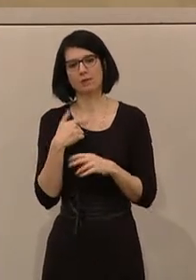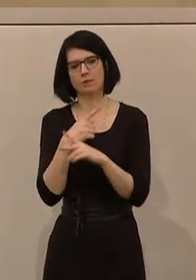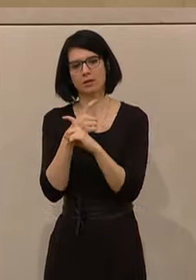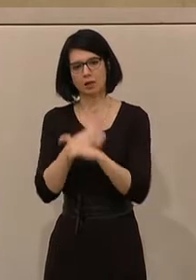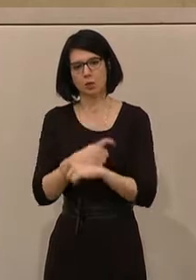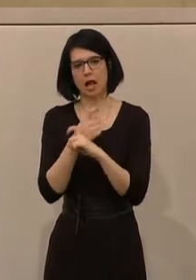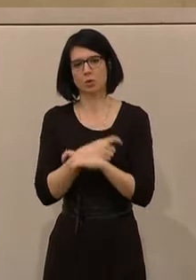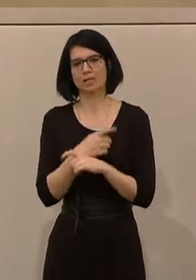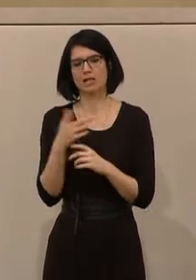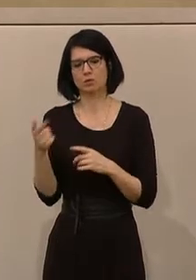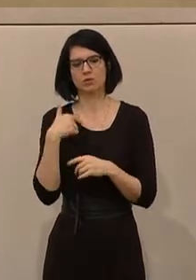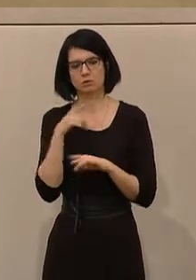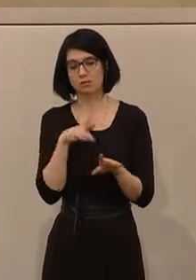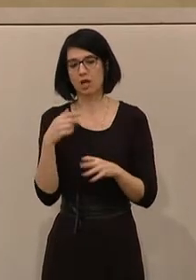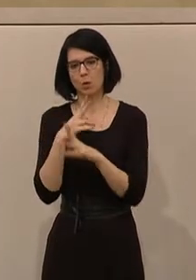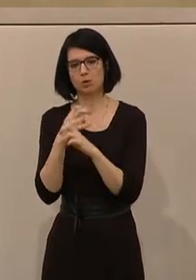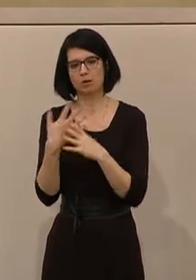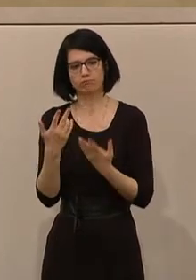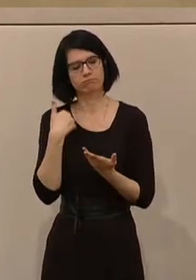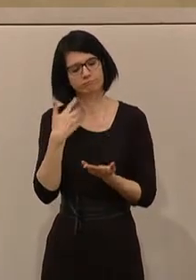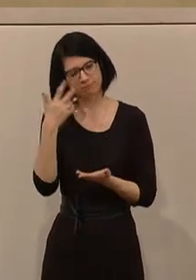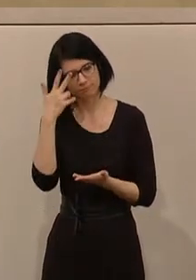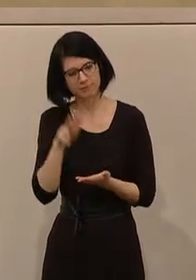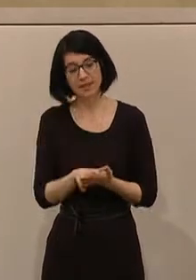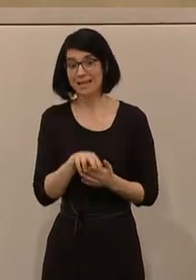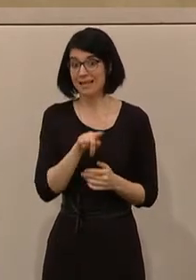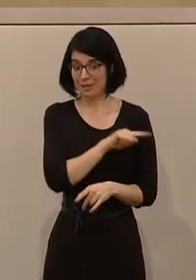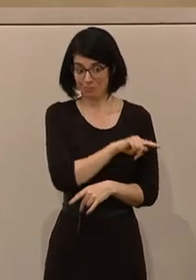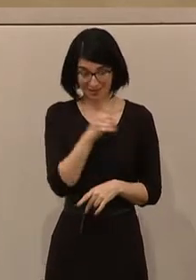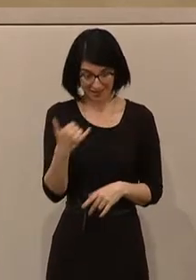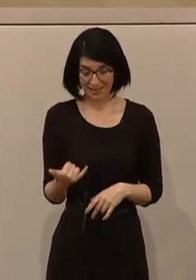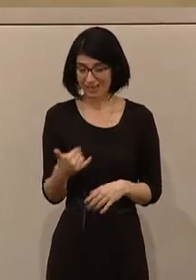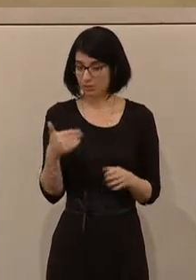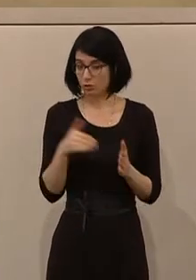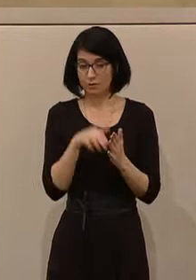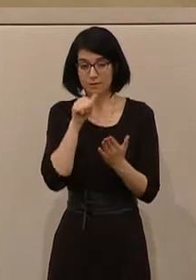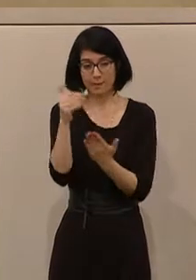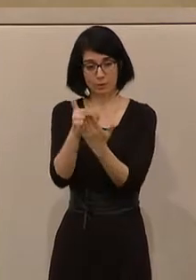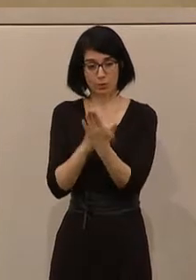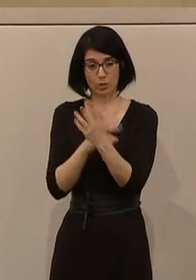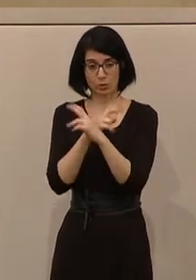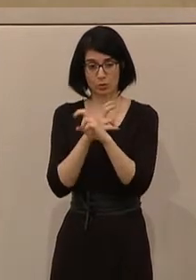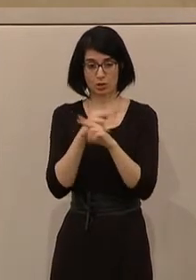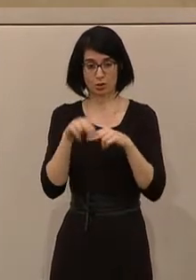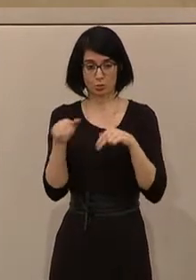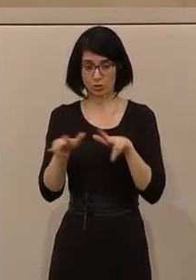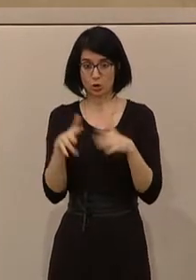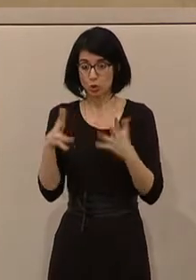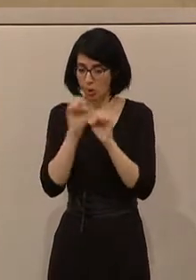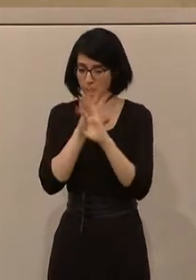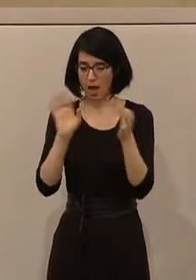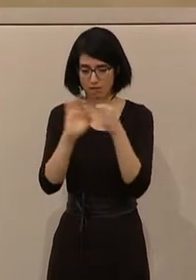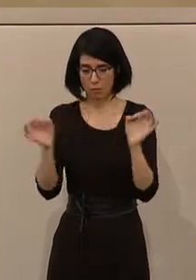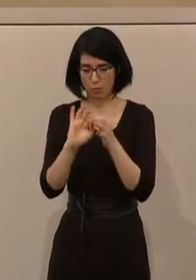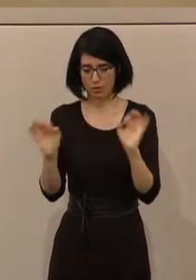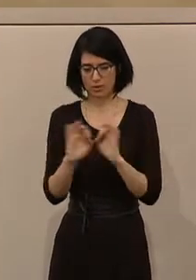extra nachrecherchiert. In dieser Form und Klarheit stand das bisher noch in keinem Programm einer österreichischen Bundesregierung. Auch das